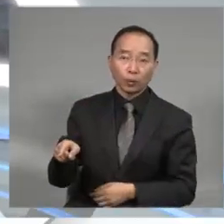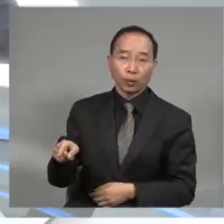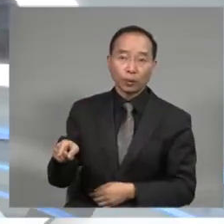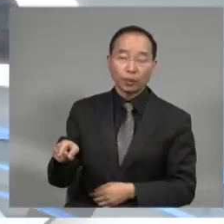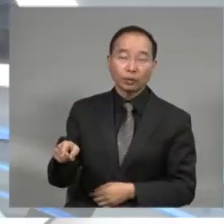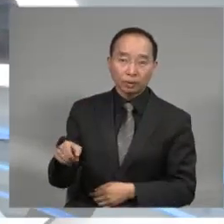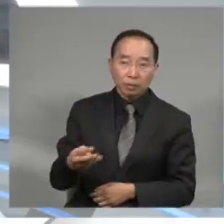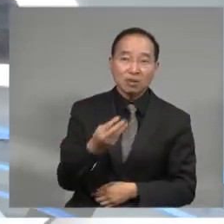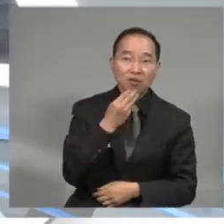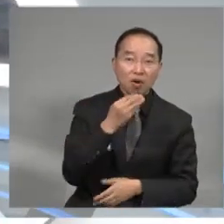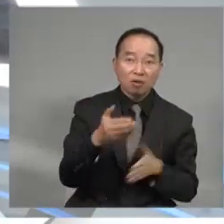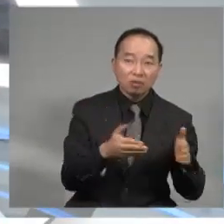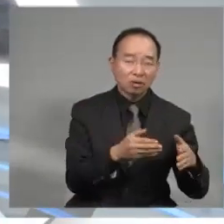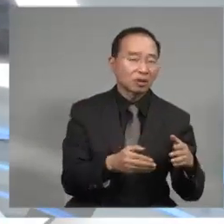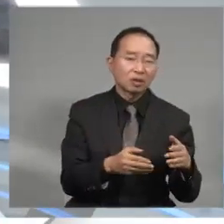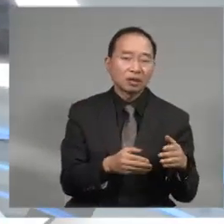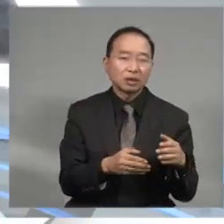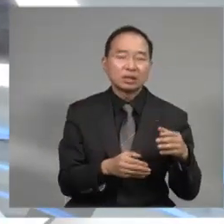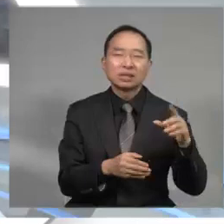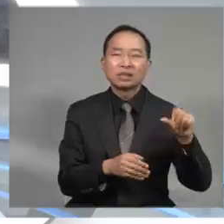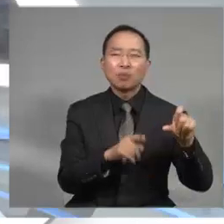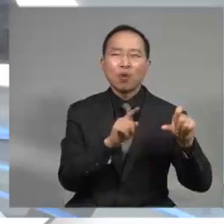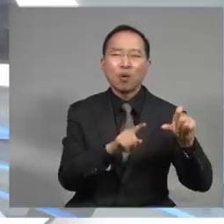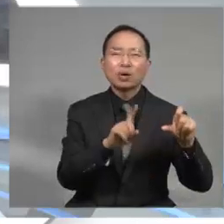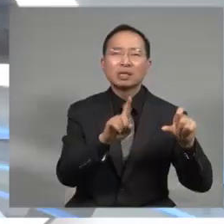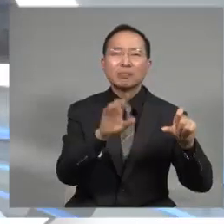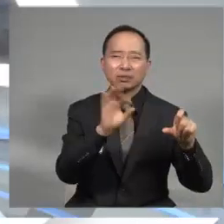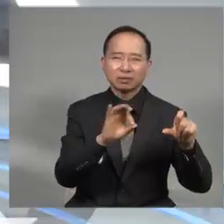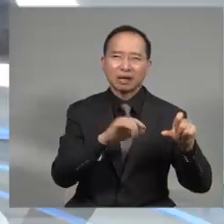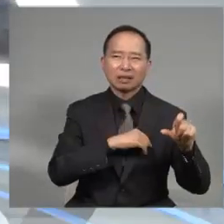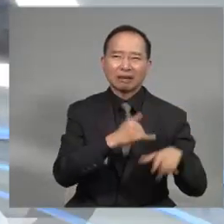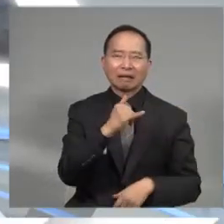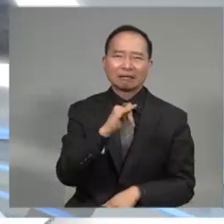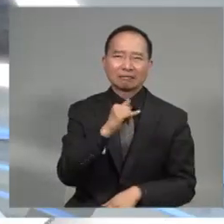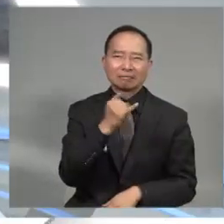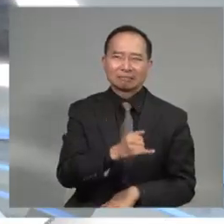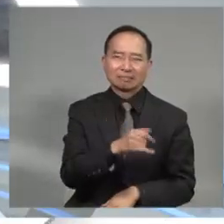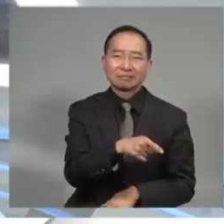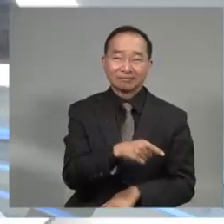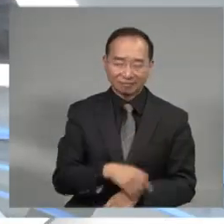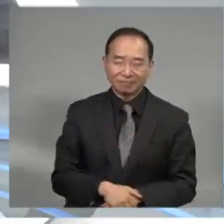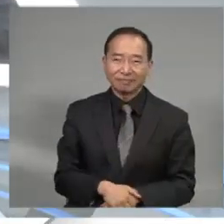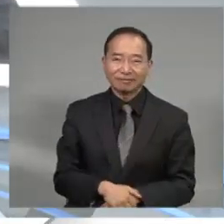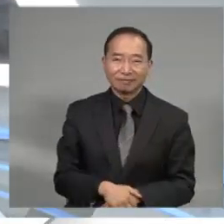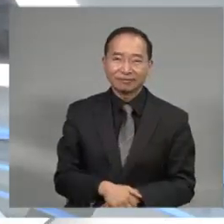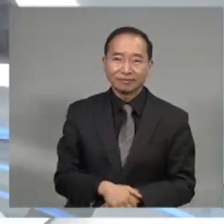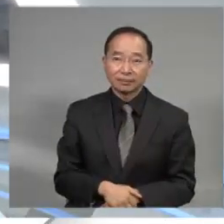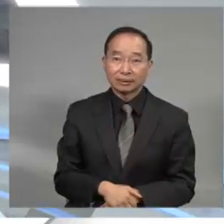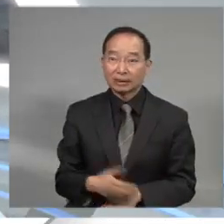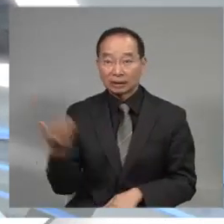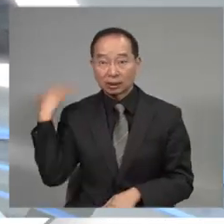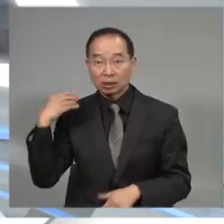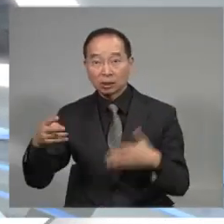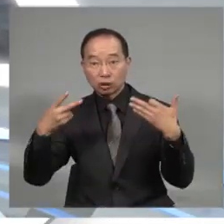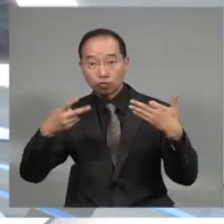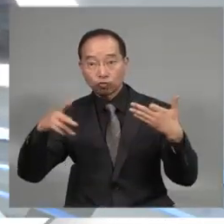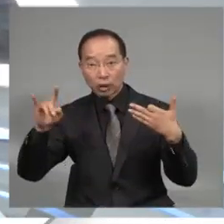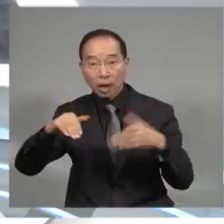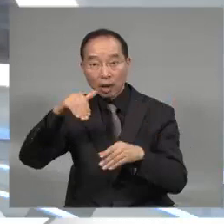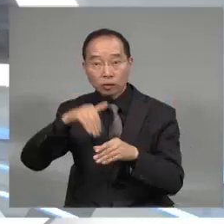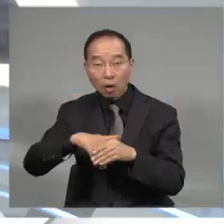경기 지역이 15.1%로 가장 낮은 투표율 보이고 있습니다. 자, 지난 19대 대통령